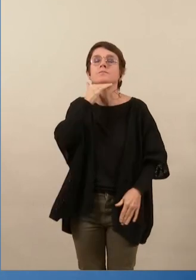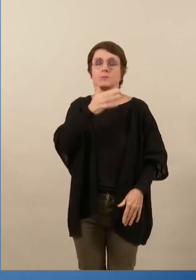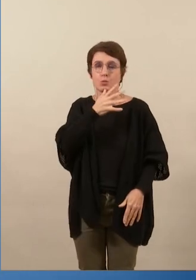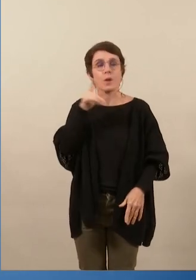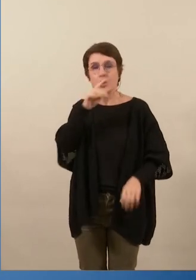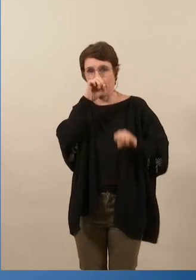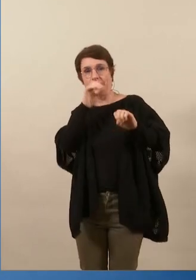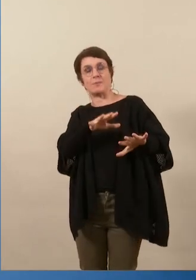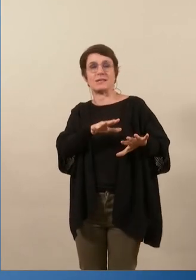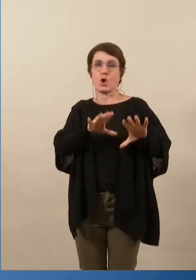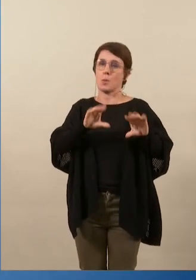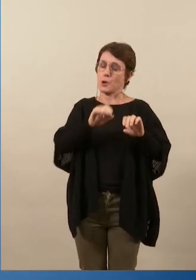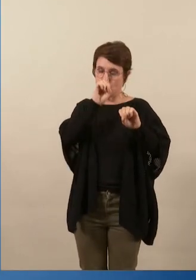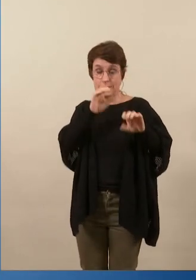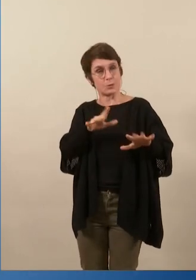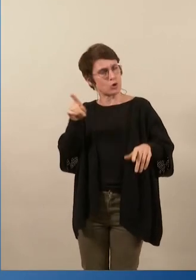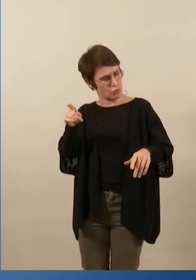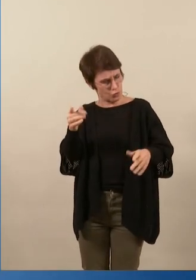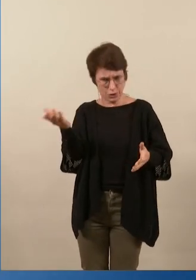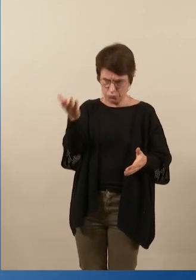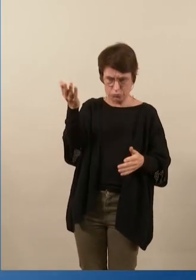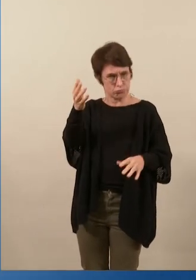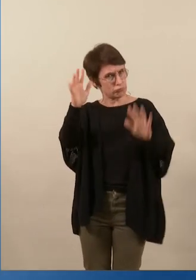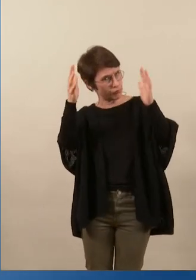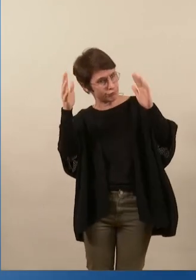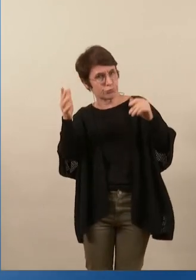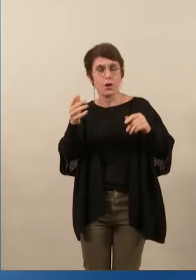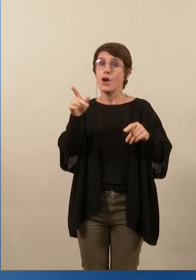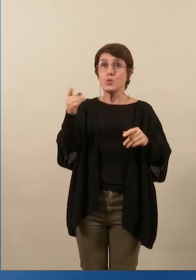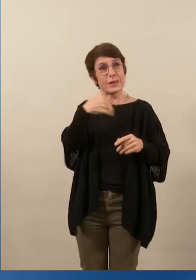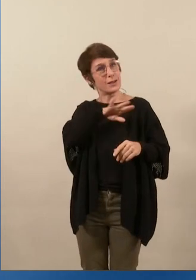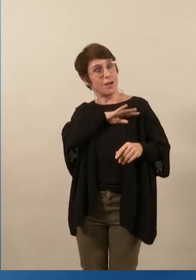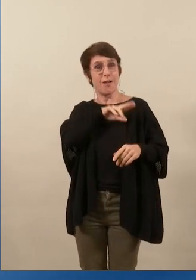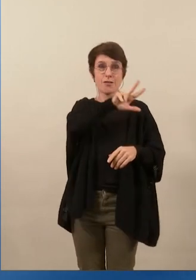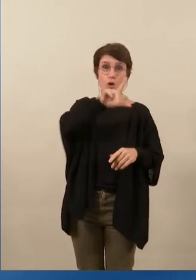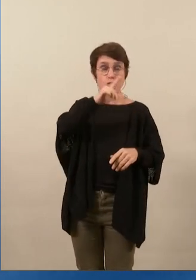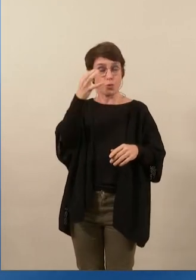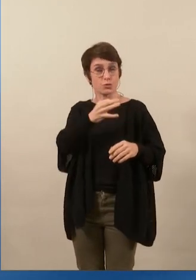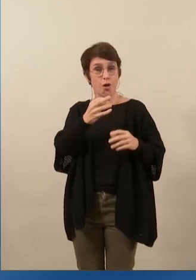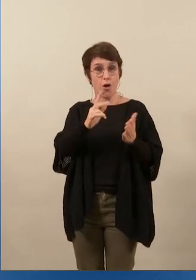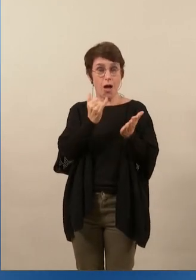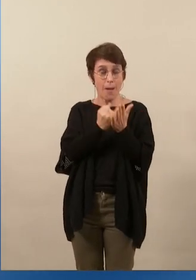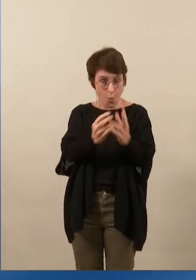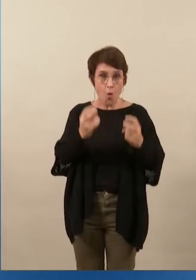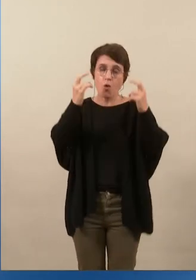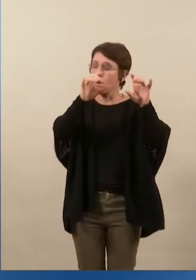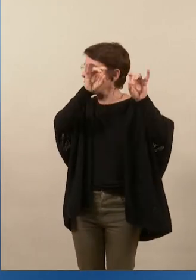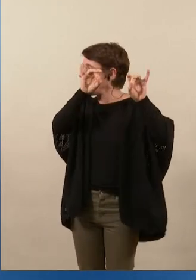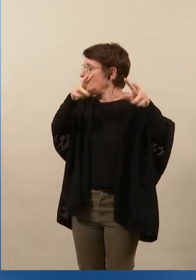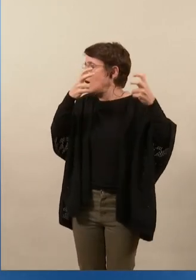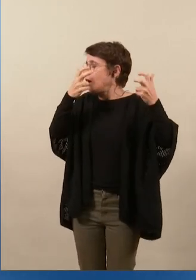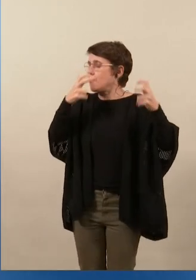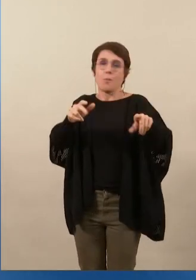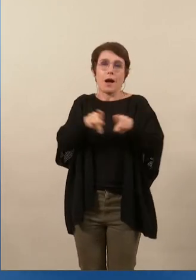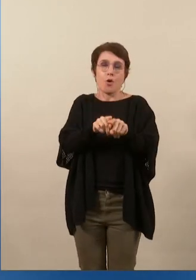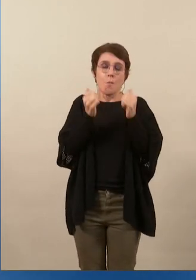faut le reconnaître pour ne pas porter les 32 % d'augmentation d'impôts comme il avait porté le plan de sauvegarde car il ne voulait pas porter deux fois